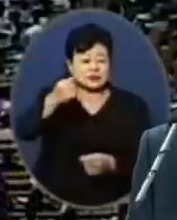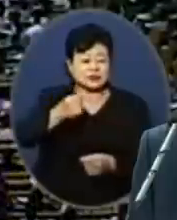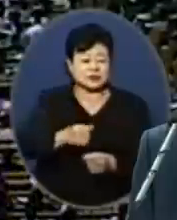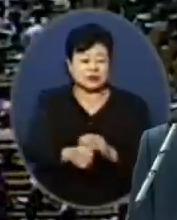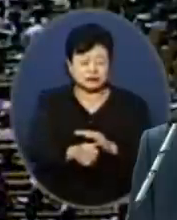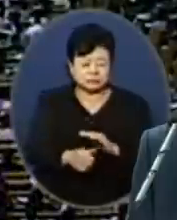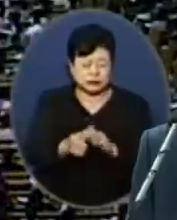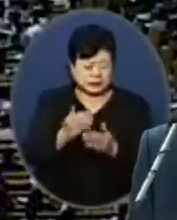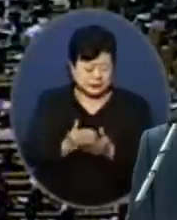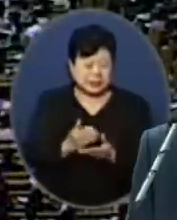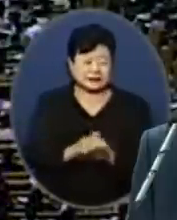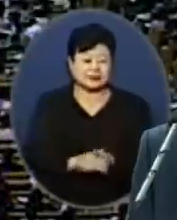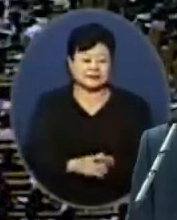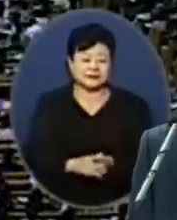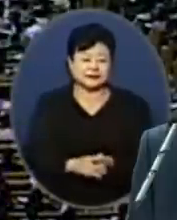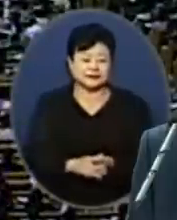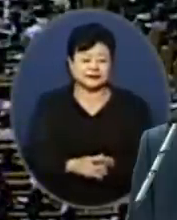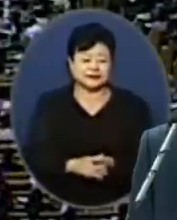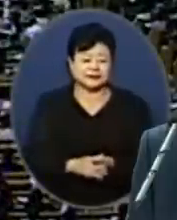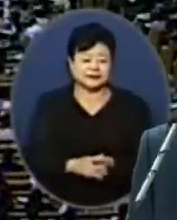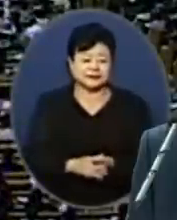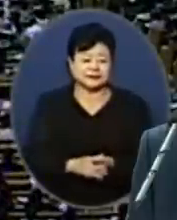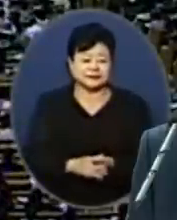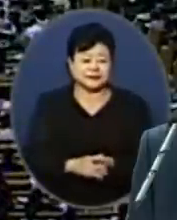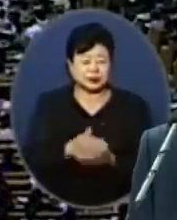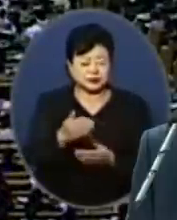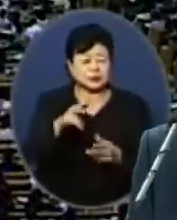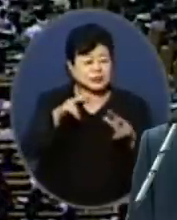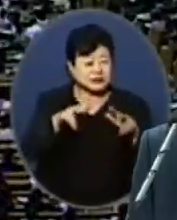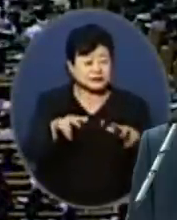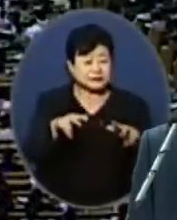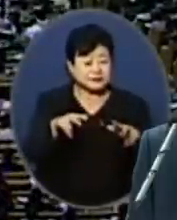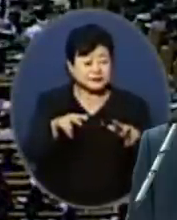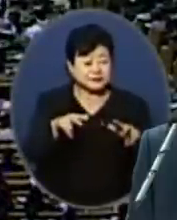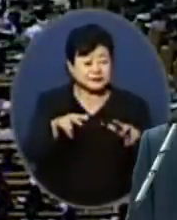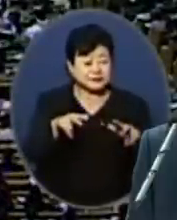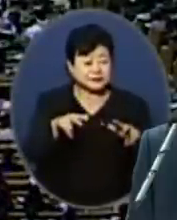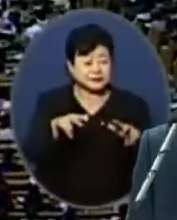뒤로 물러가지 말아야 되는 것입니다. 여러분은 지금